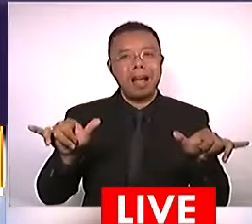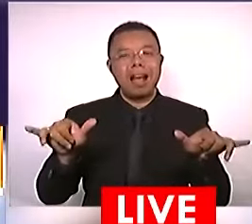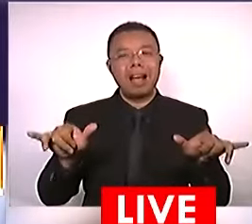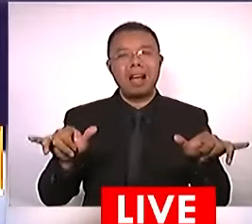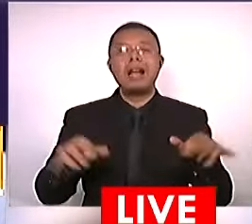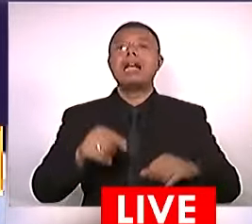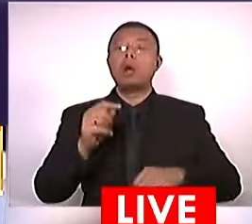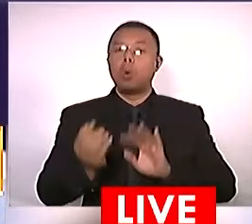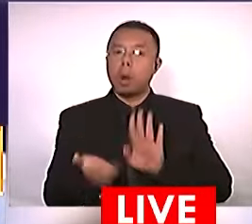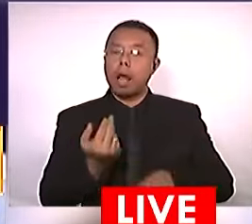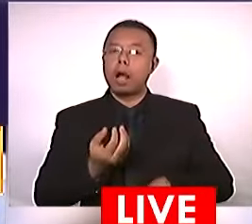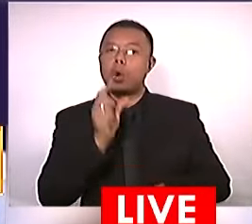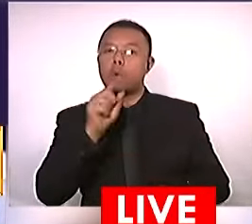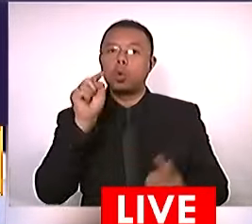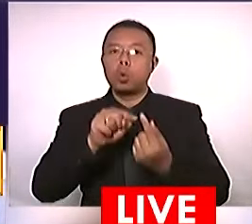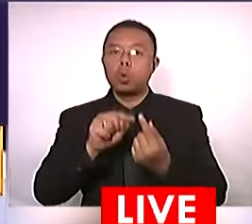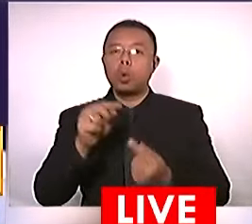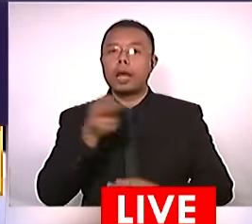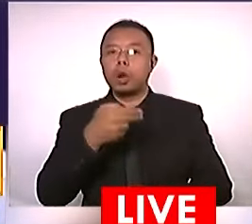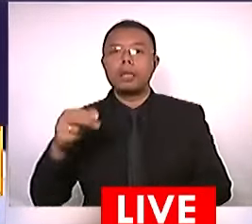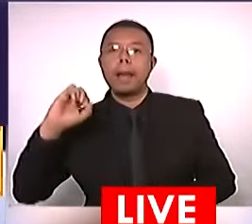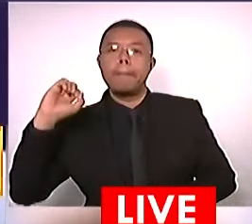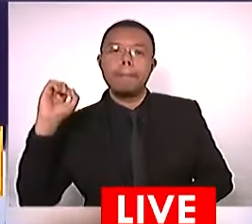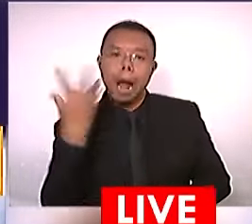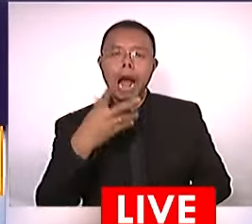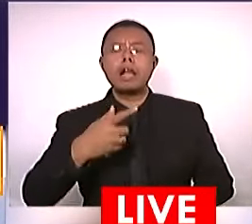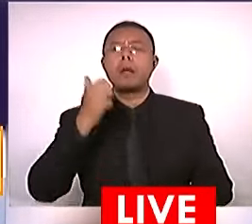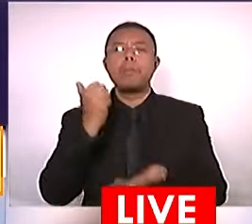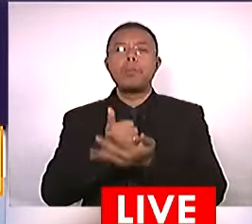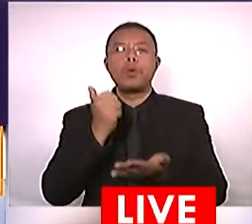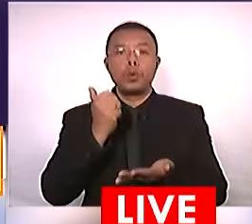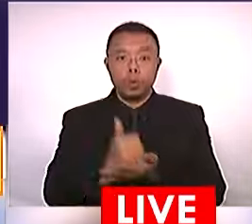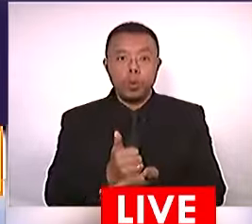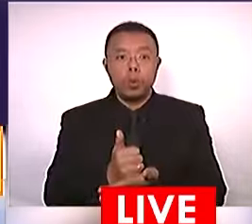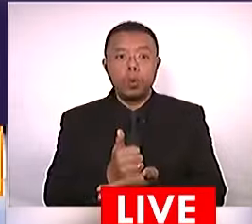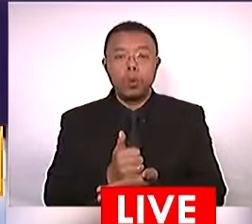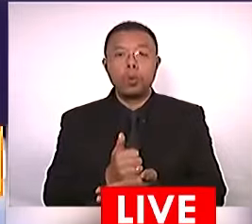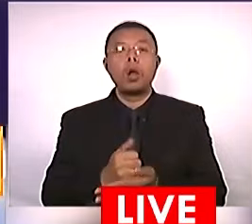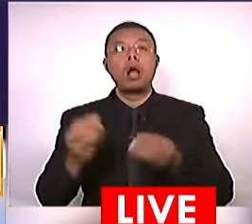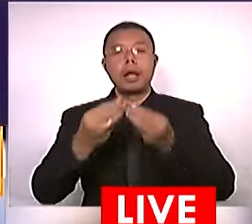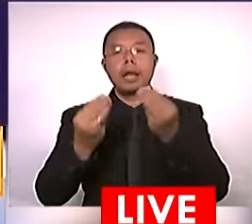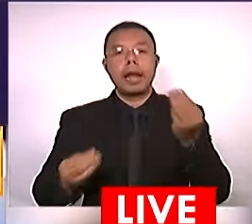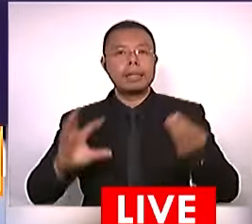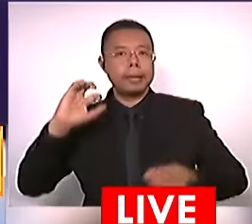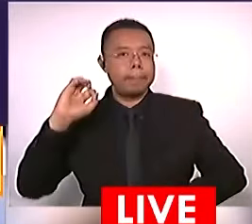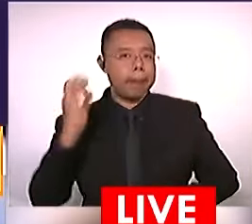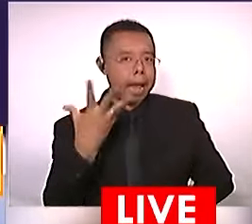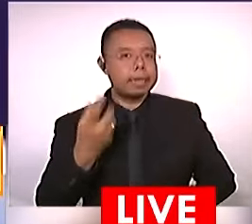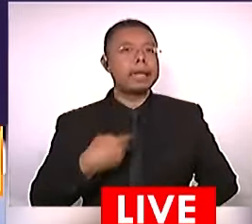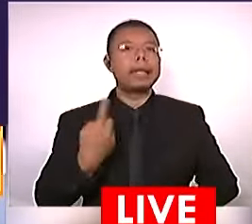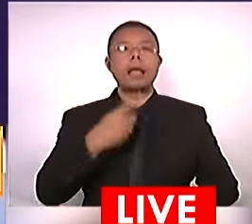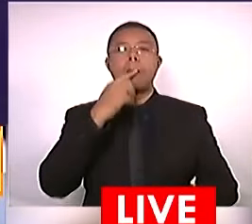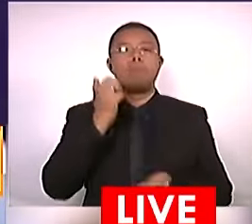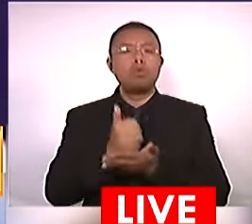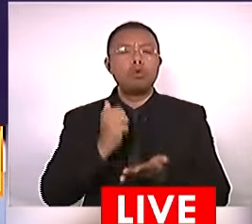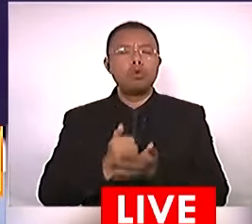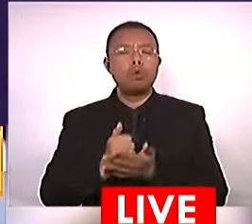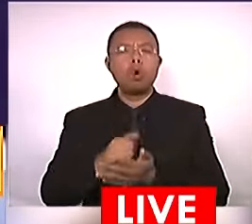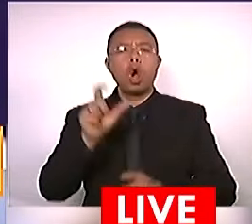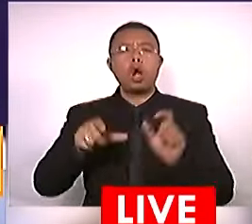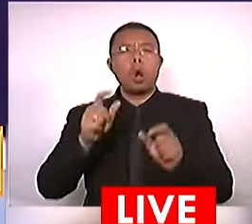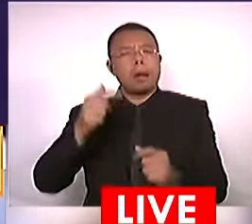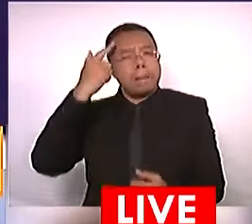sekali lagi untuk menuju Indonesia emas dibutuhkan generasi emas kita butuh future